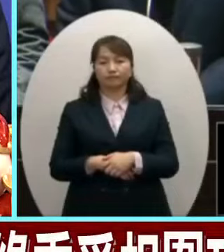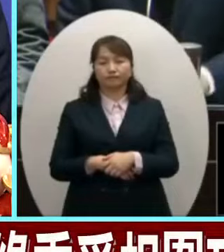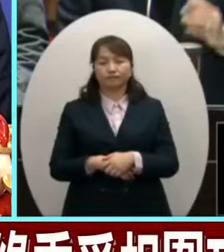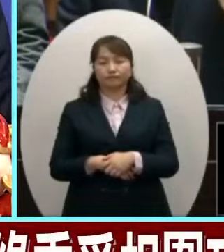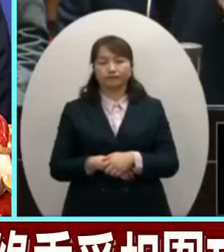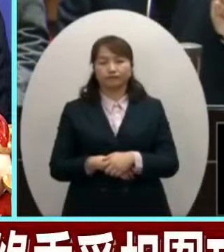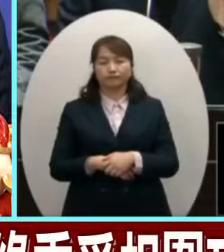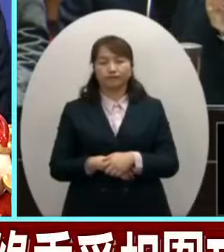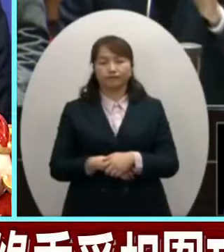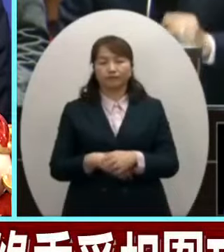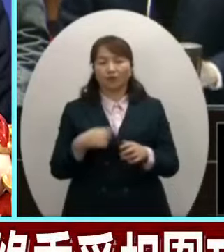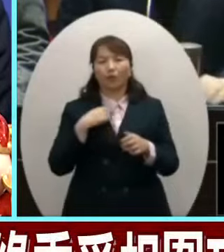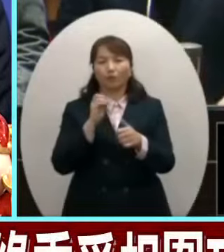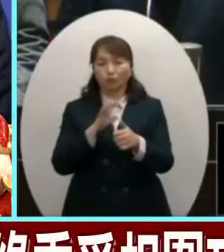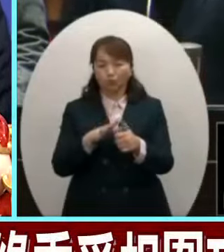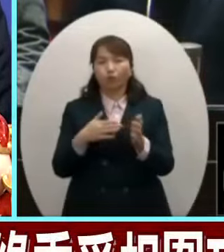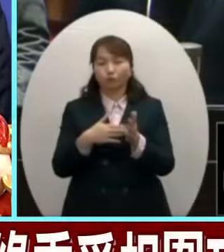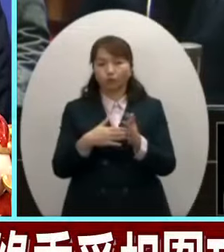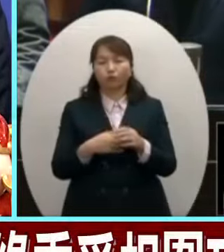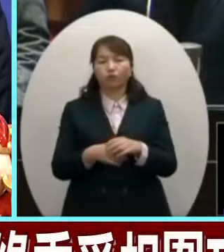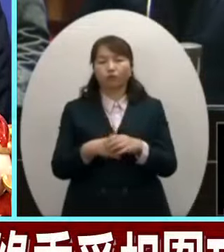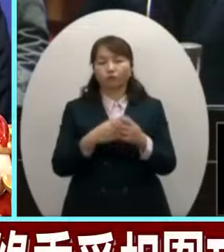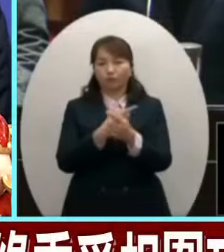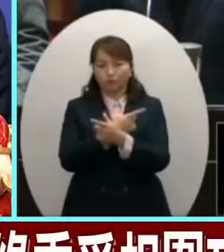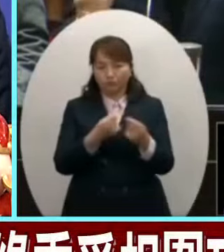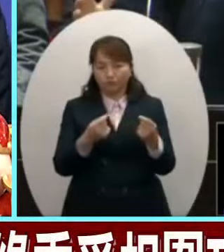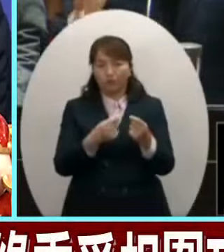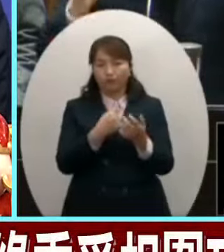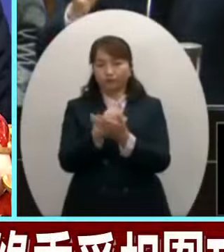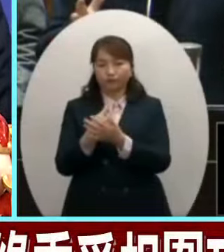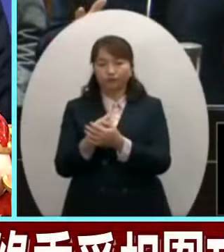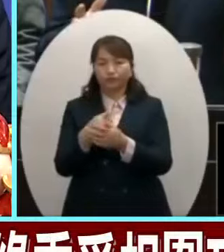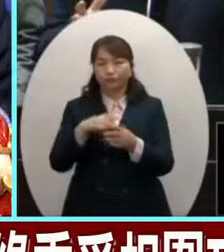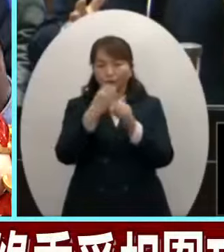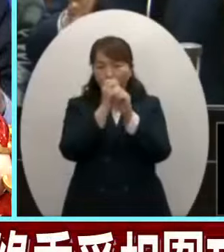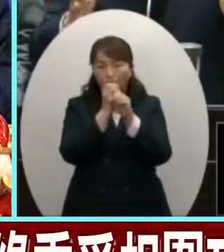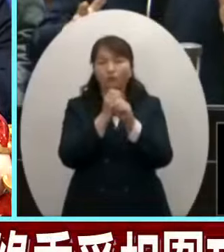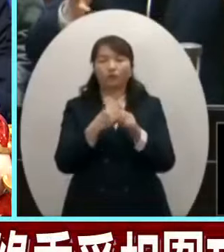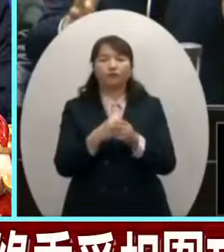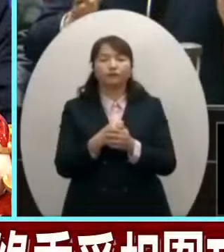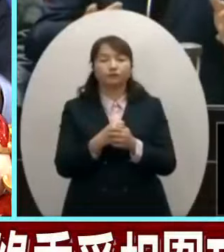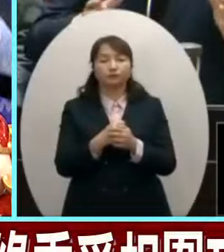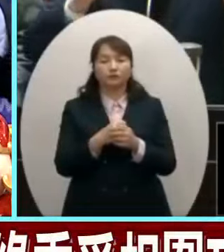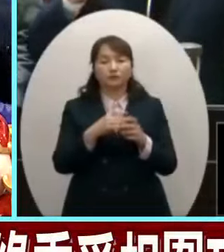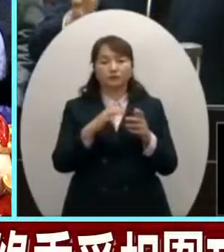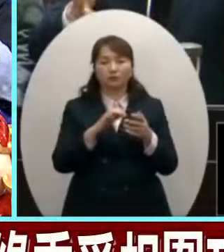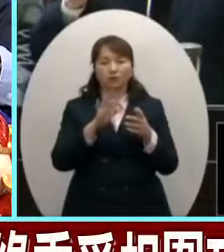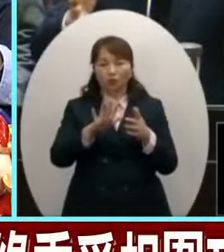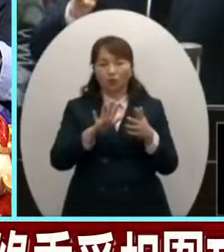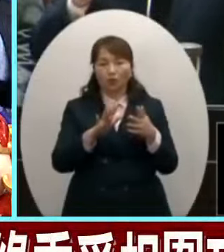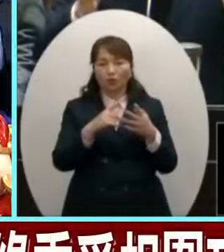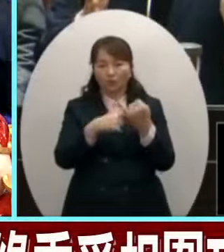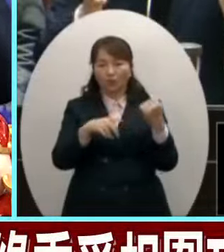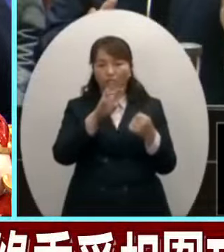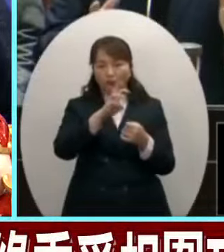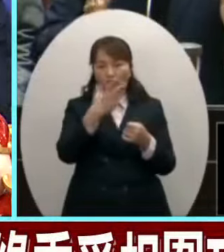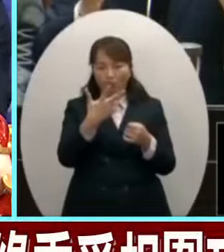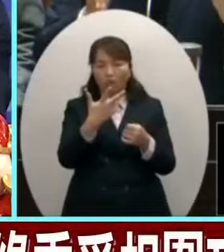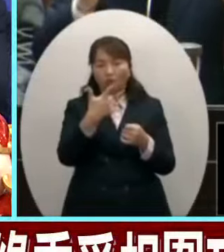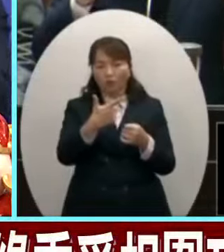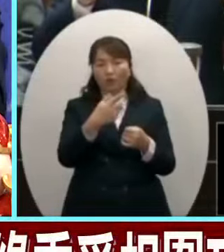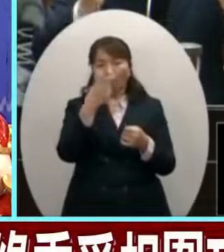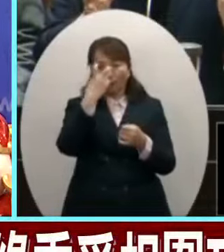么样？”所以陈建仁真的是我觉得非常不适当。那为什么会这样？为什么我们行政院长都变成这个形